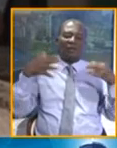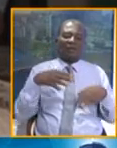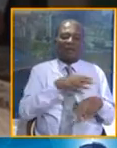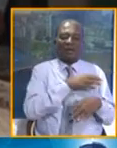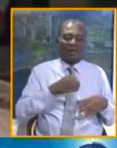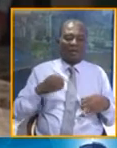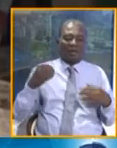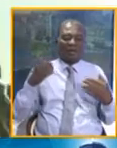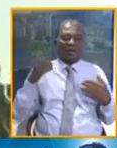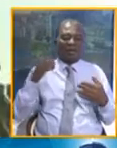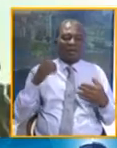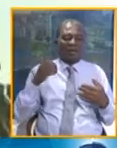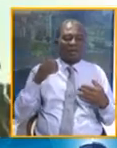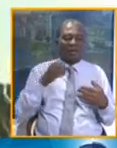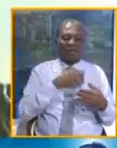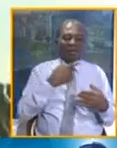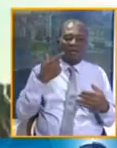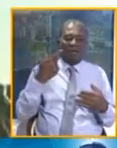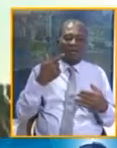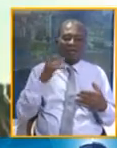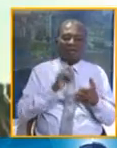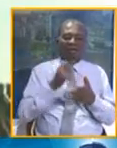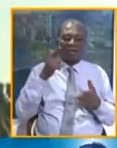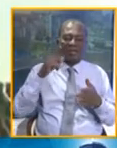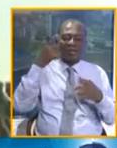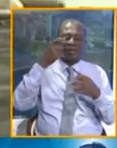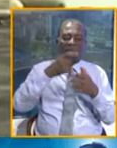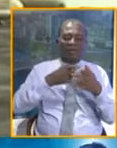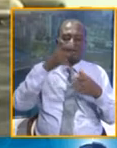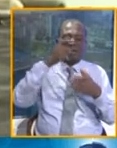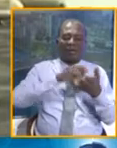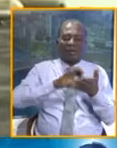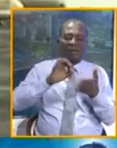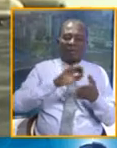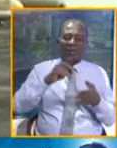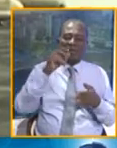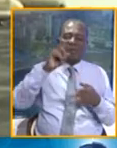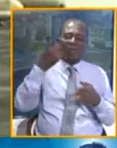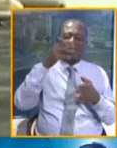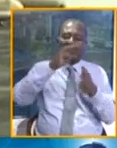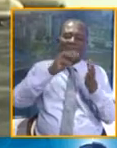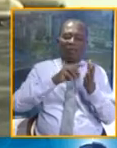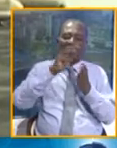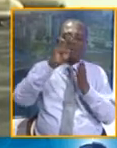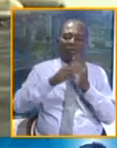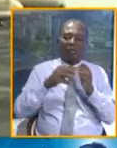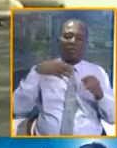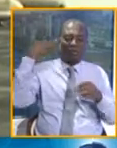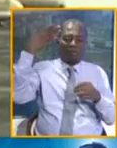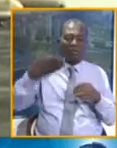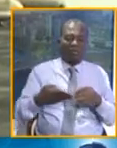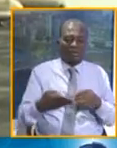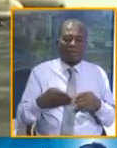en force des talibans. À compter du 1er mai prochain, les 2500 soldats américains restant dans ce pays